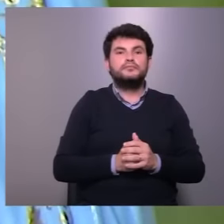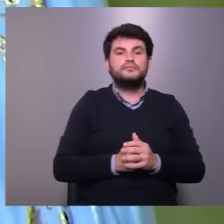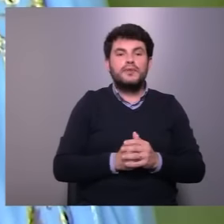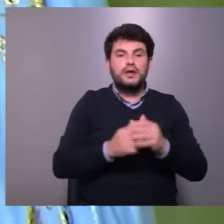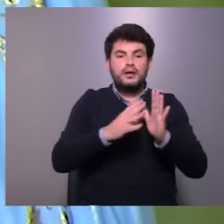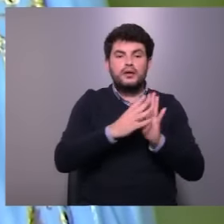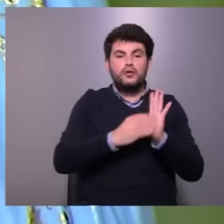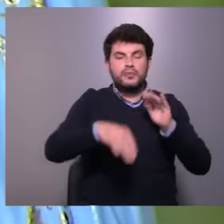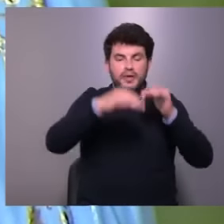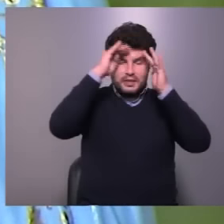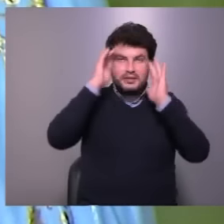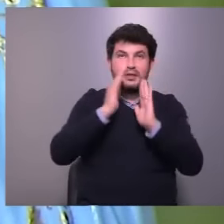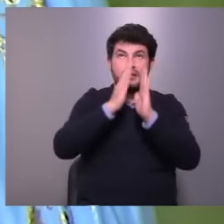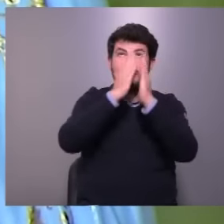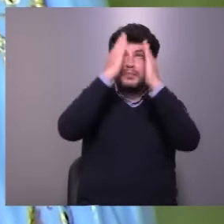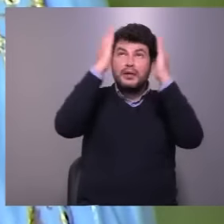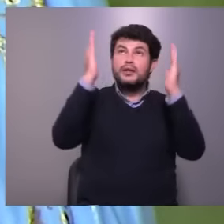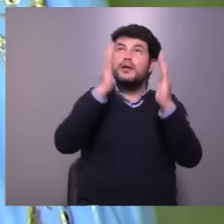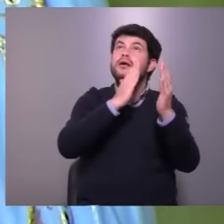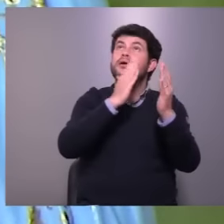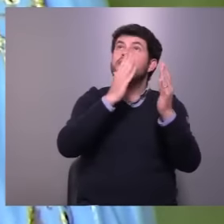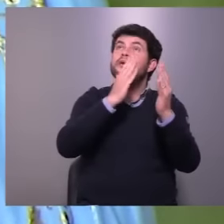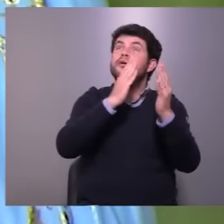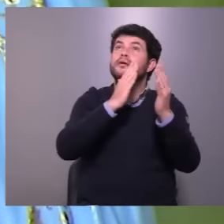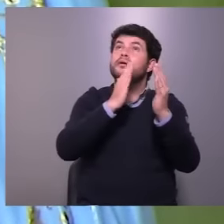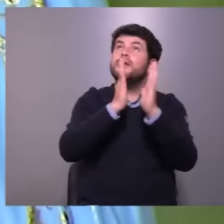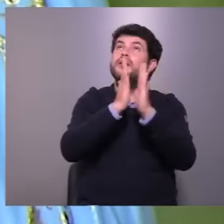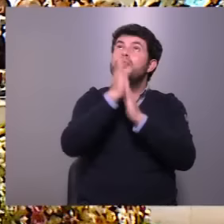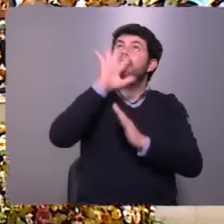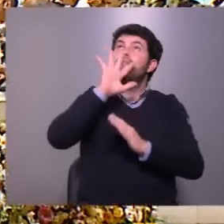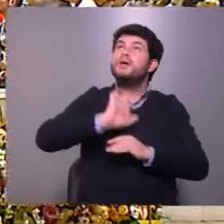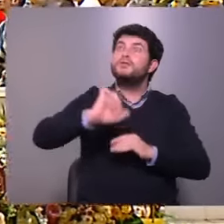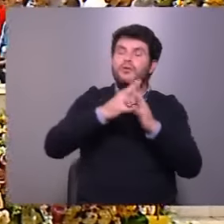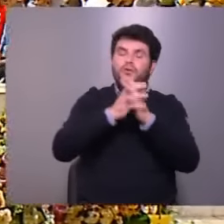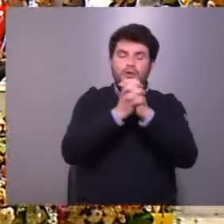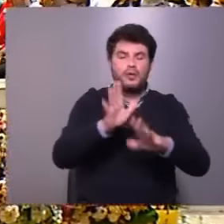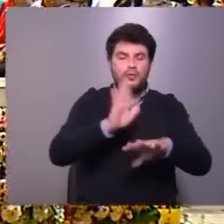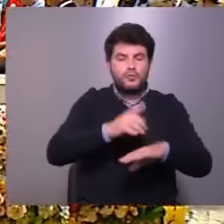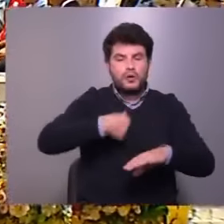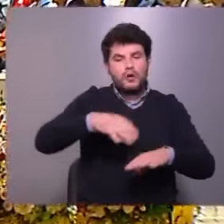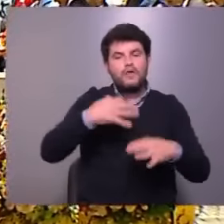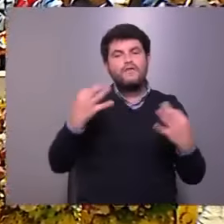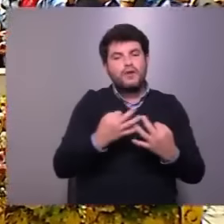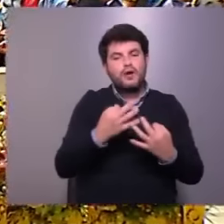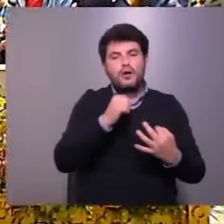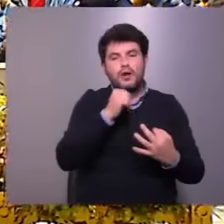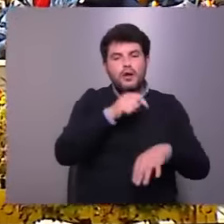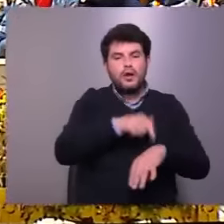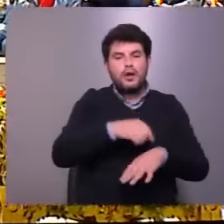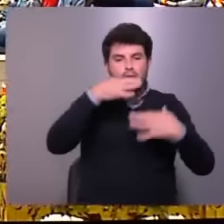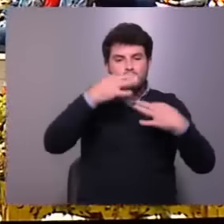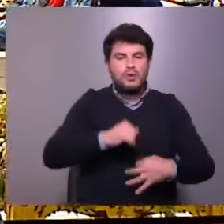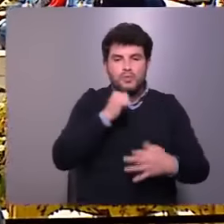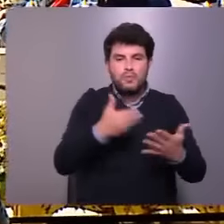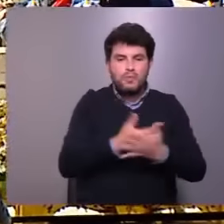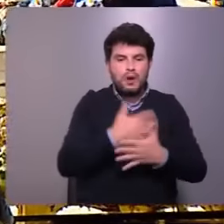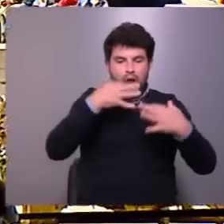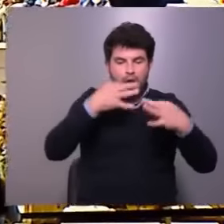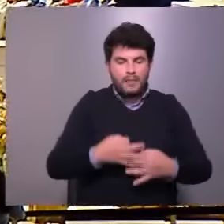toutes les femmes, et Jésus, le fruit de vos entrailles, est béni. Sainte Marie, Mère de Dieu, priez pour nous